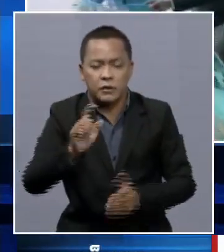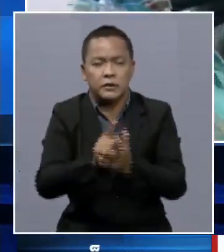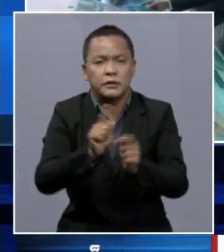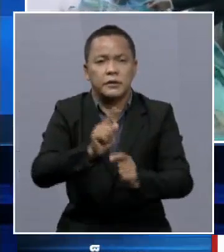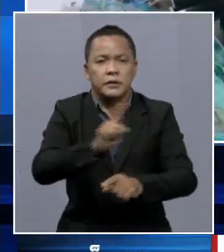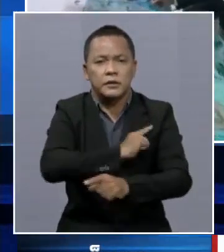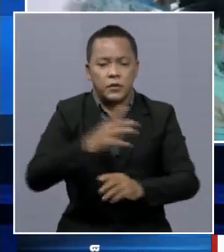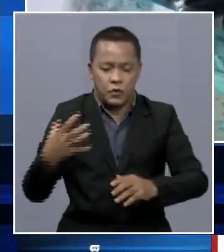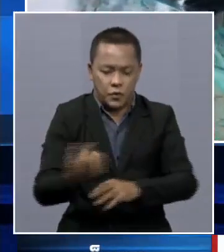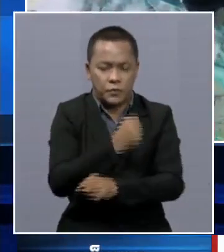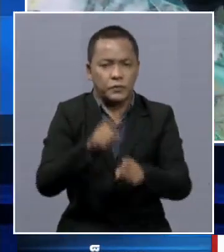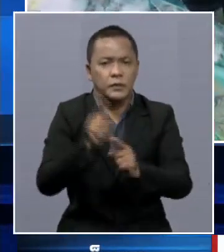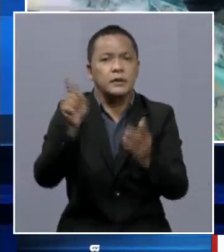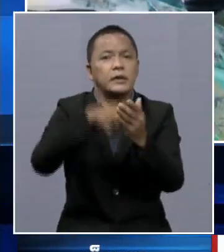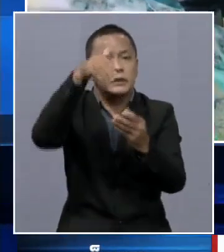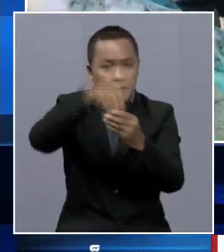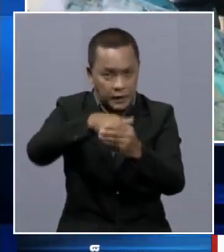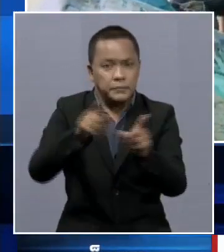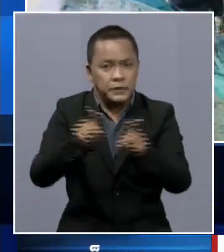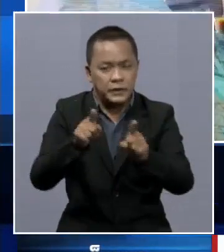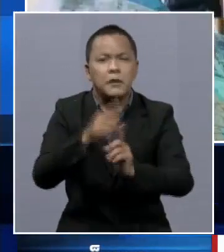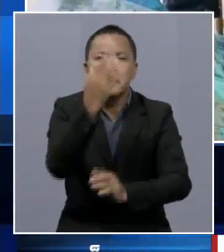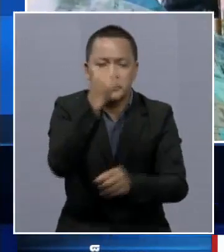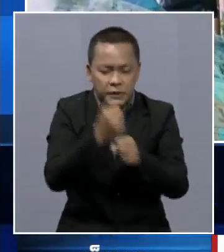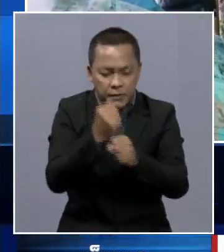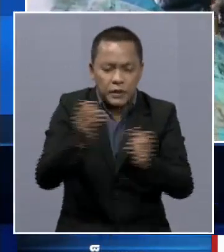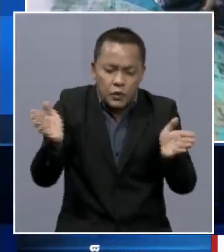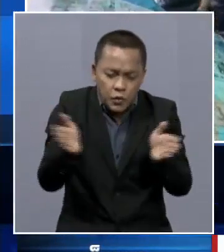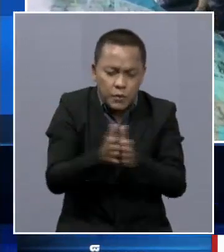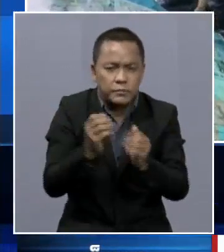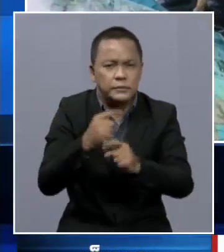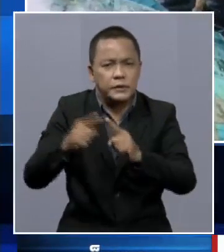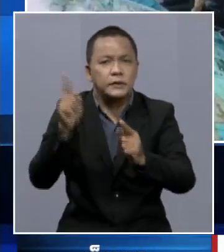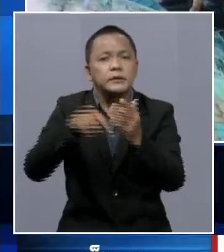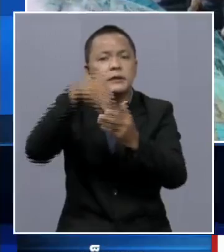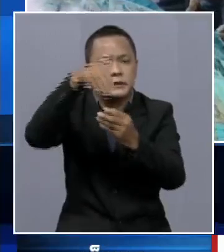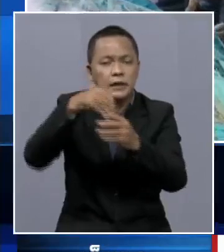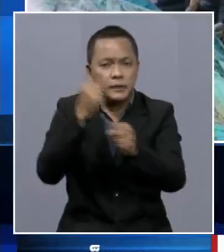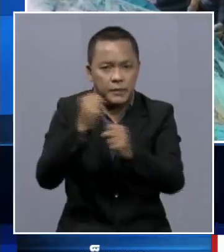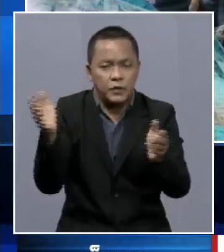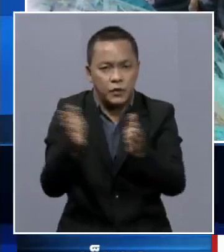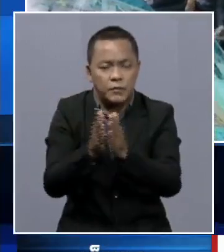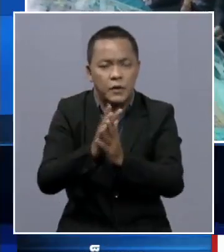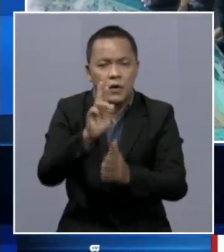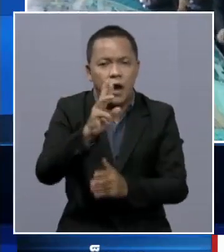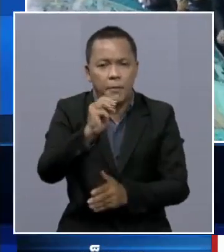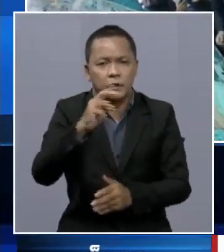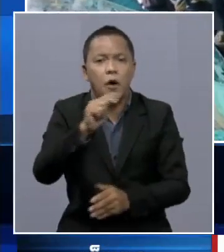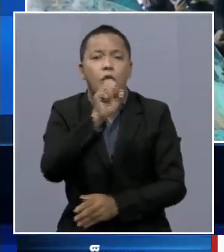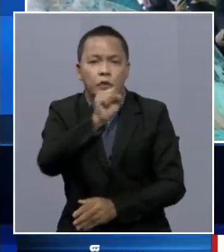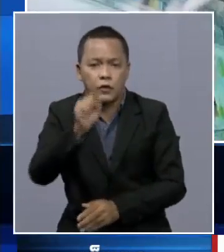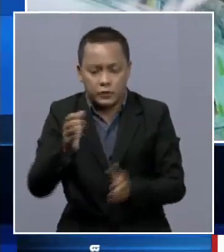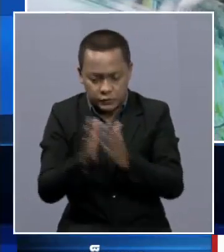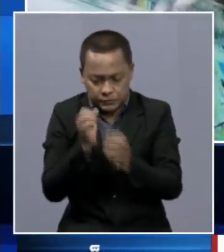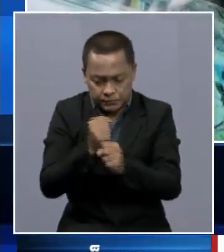านะที่เป็นนักกเมืองที่มาจากกเลอกตงด้วยทำงานร่วมกันกันักัเมองที่มาจากการเลือกตั้งทั้งรฐมนตรีแล้วก็สอๆ